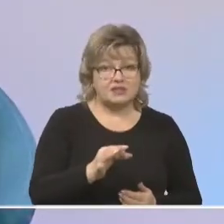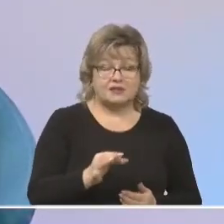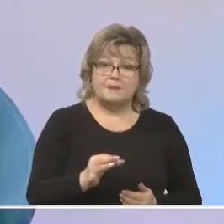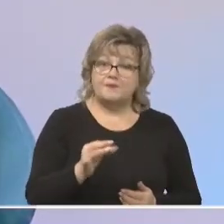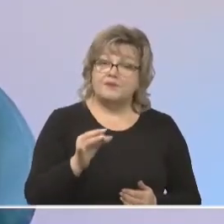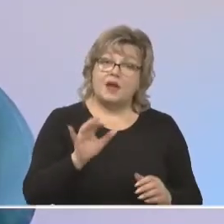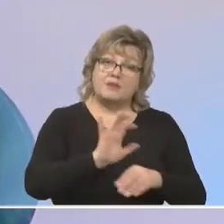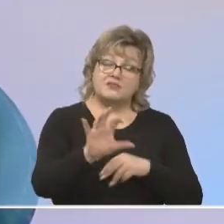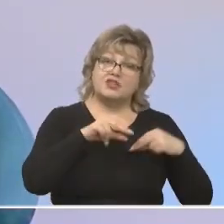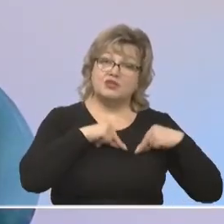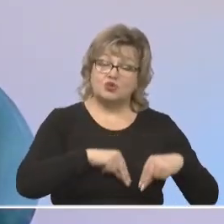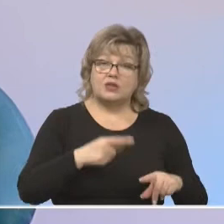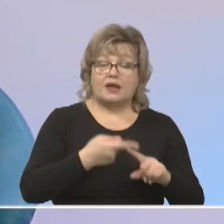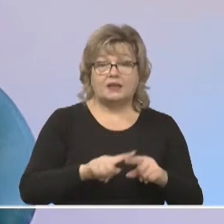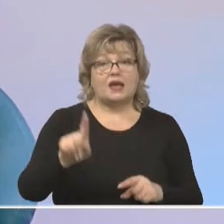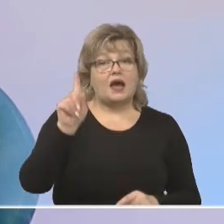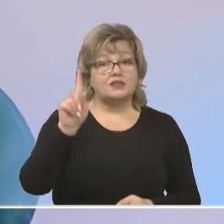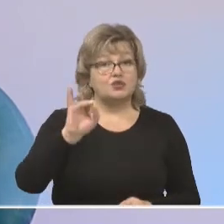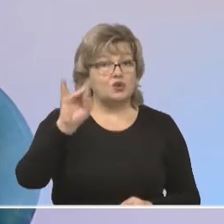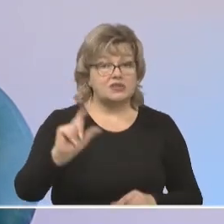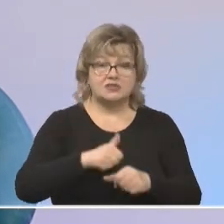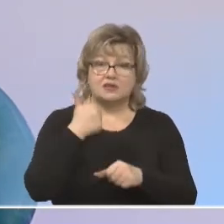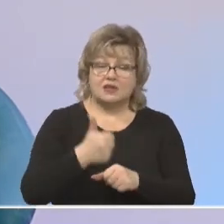Производительность труда – это